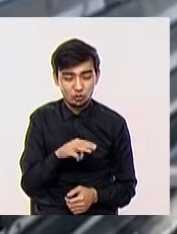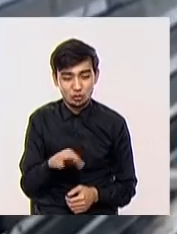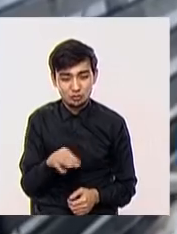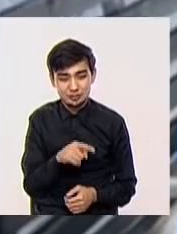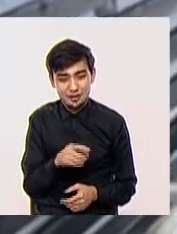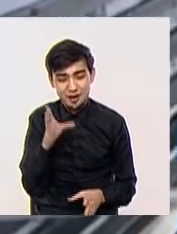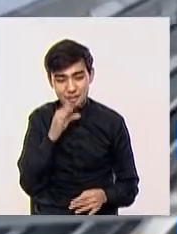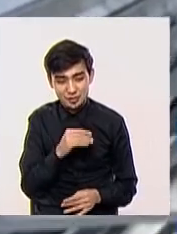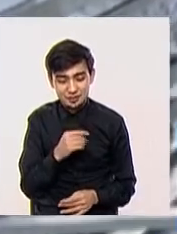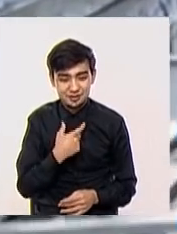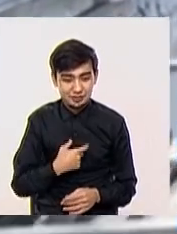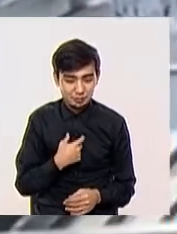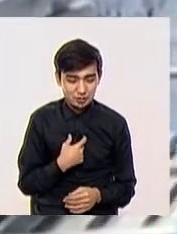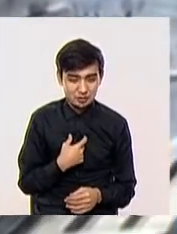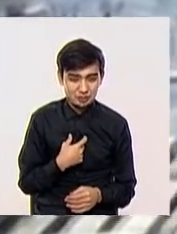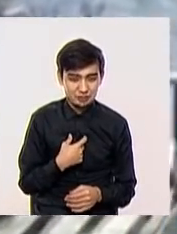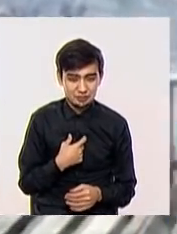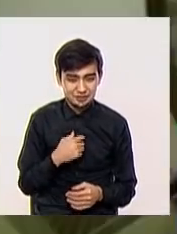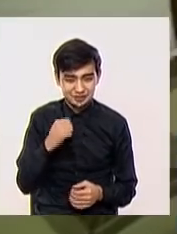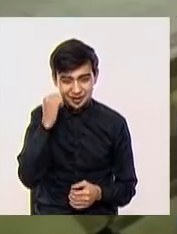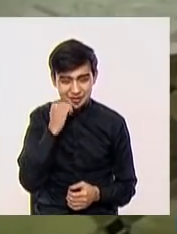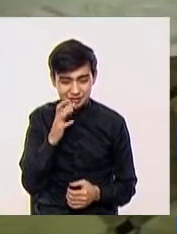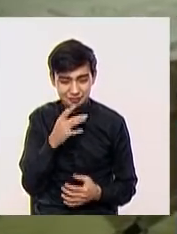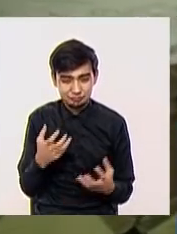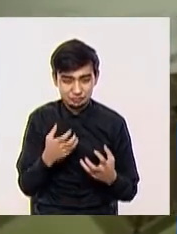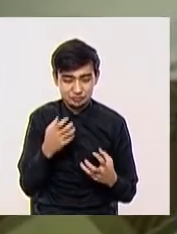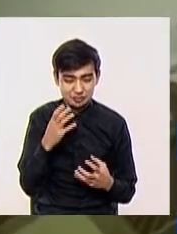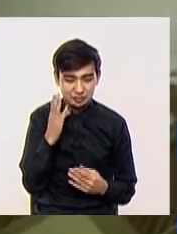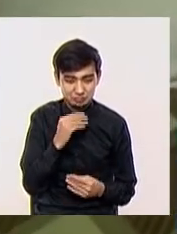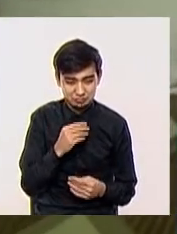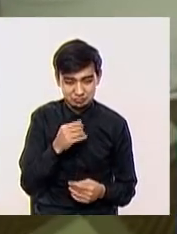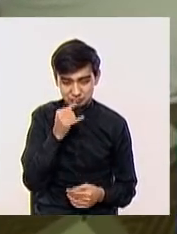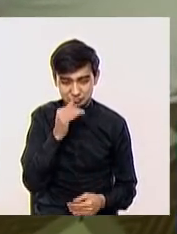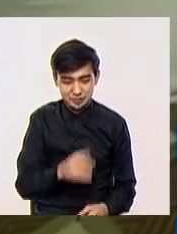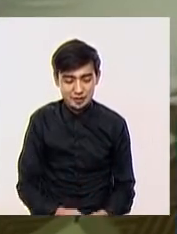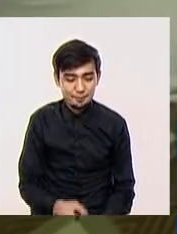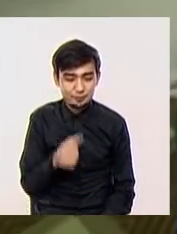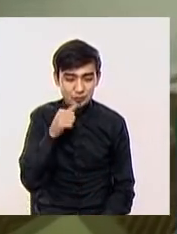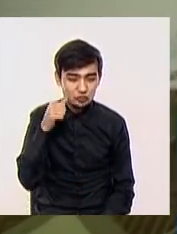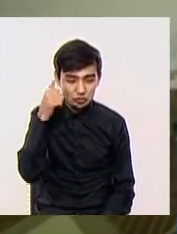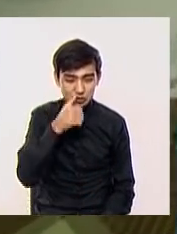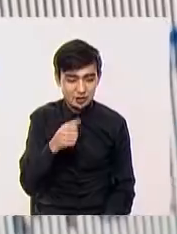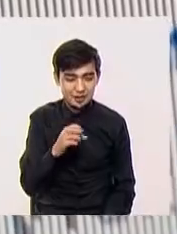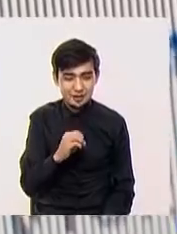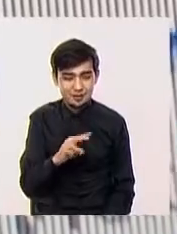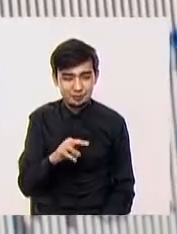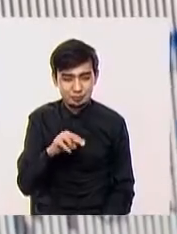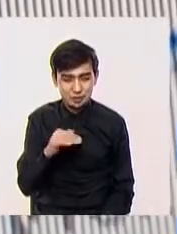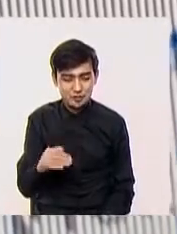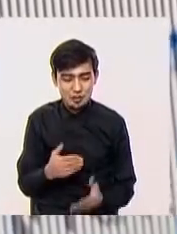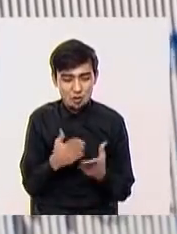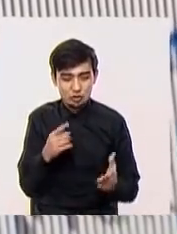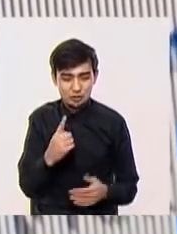вряд ли сможет себе обеспечить достойную старость. В прошлом году вкладчики перечислили в ЕНПФ в полтора раза